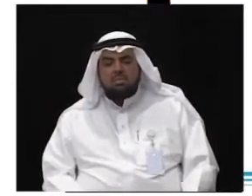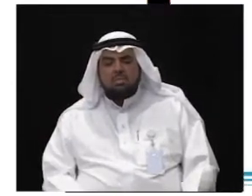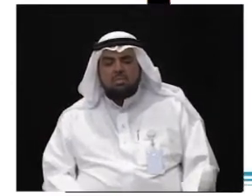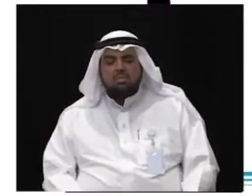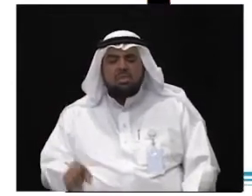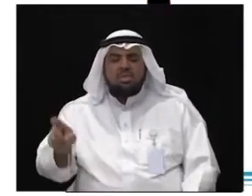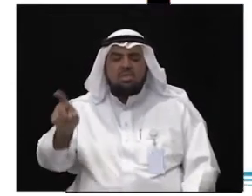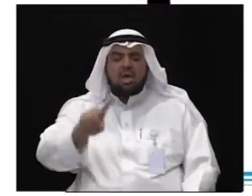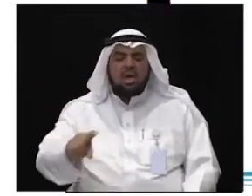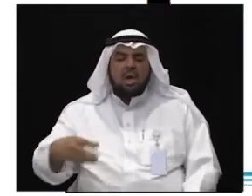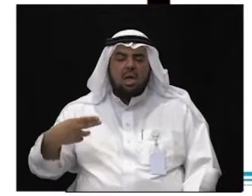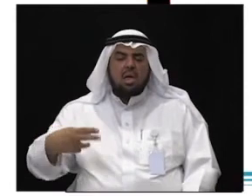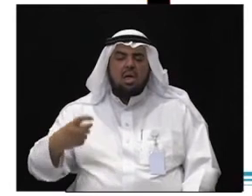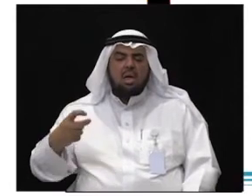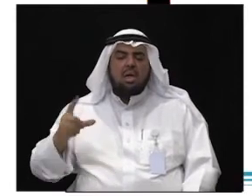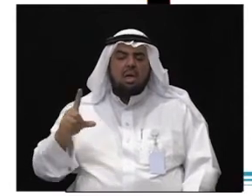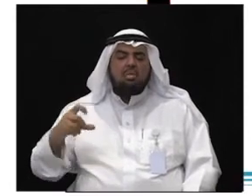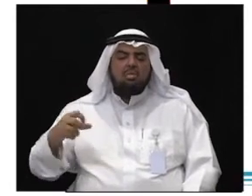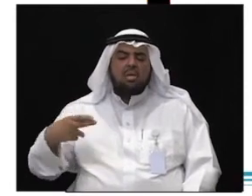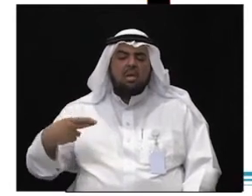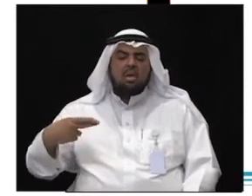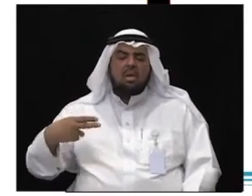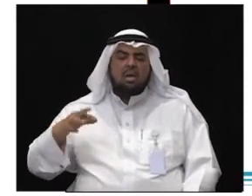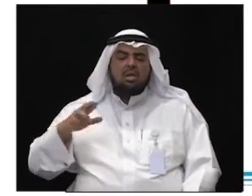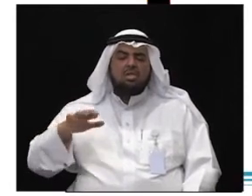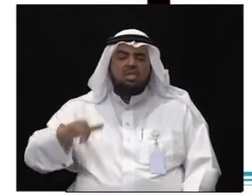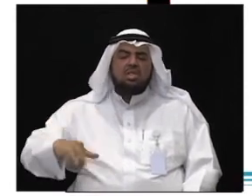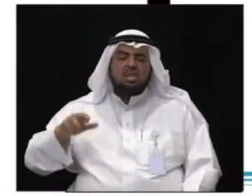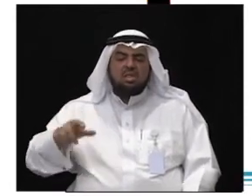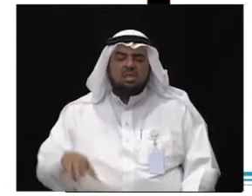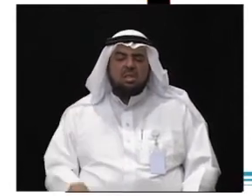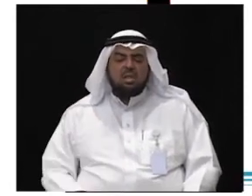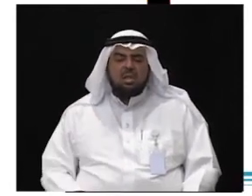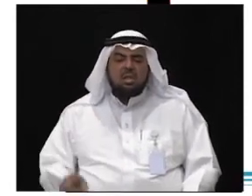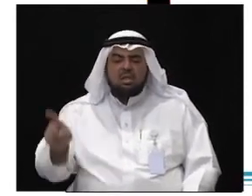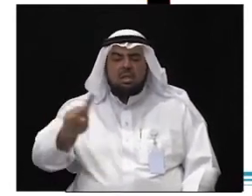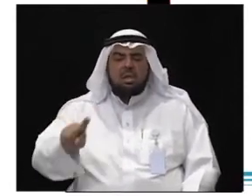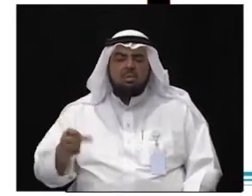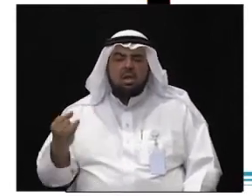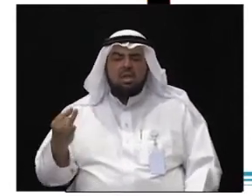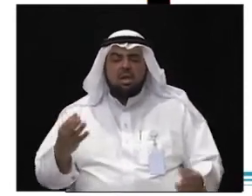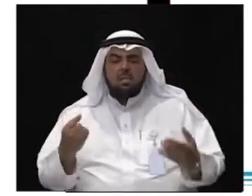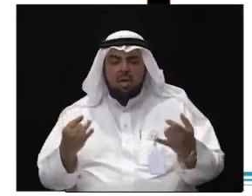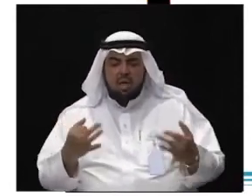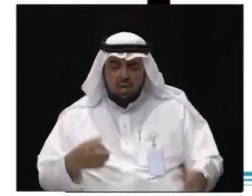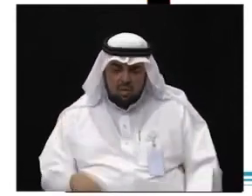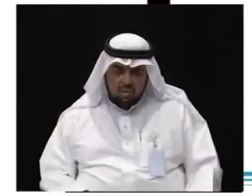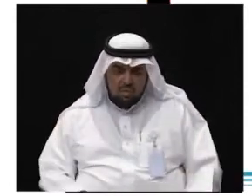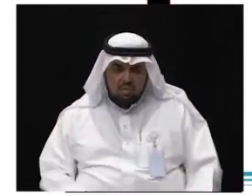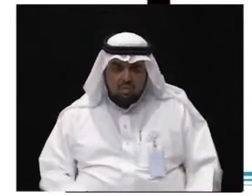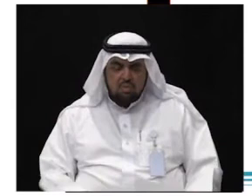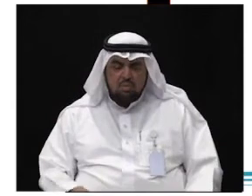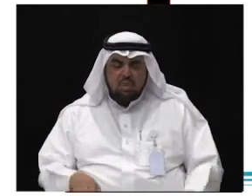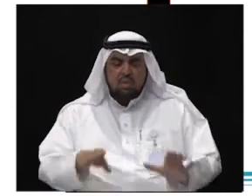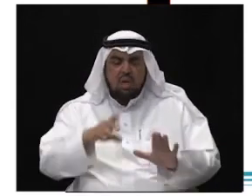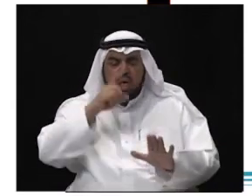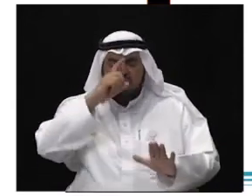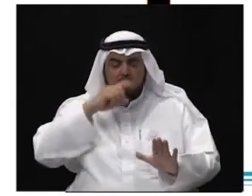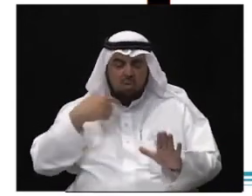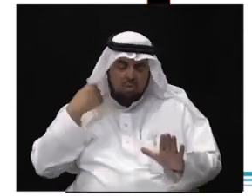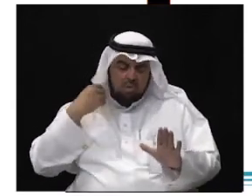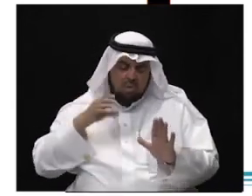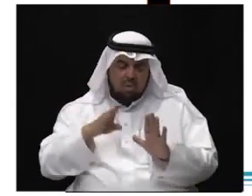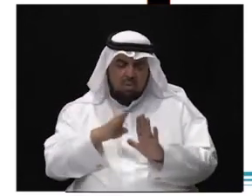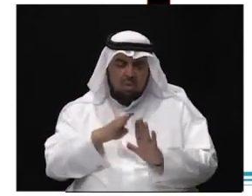سأل عبد العزيز: كيف يتعامل البرنامج مع العمليات الحسابية؟ فأجابت نورة: عند وجود أمر برمجي يحتوي على